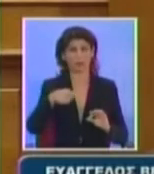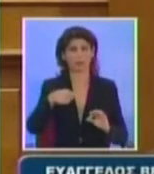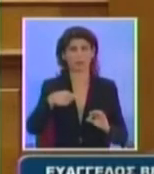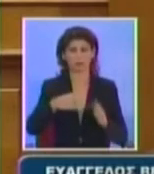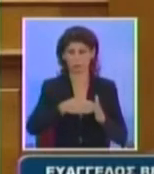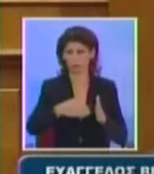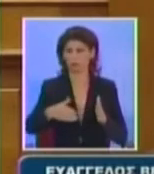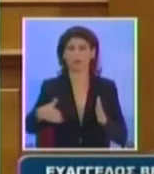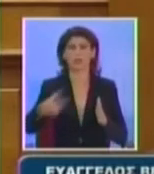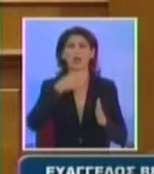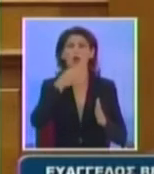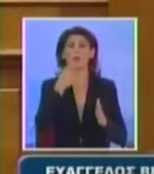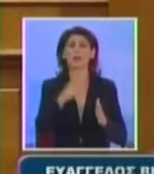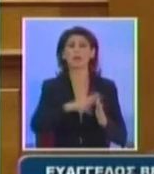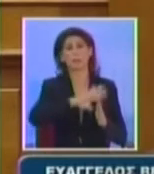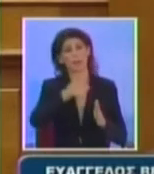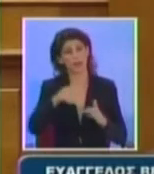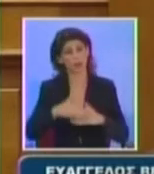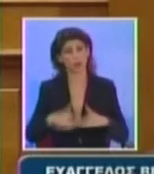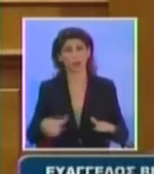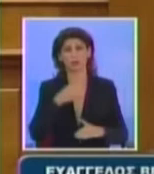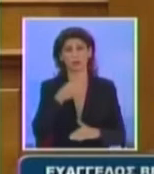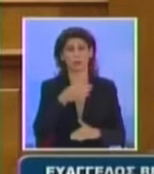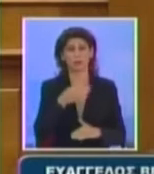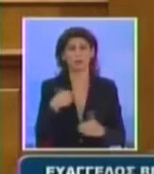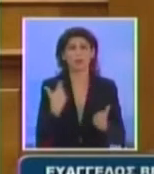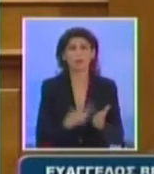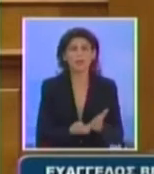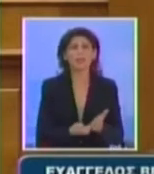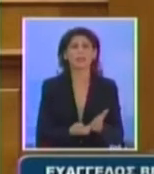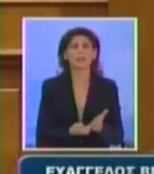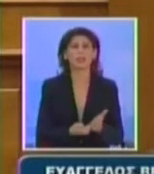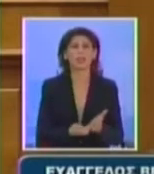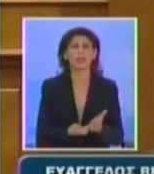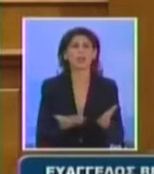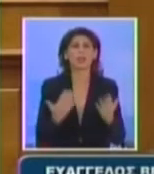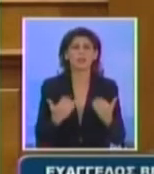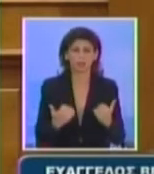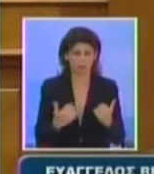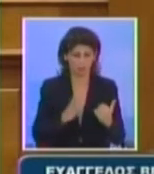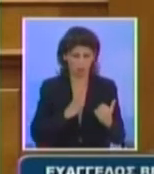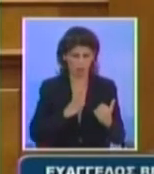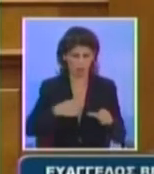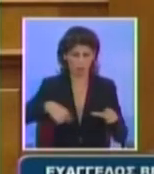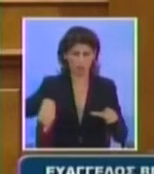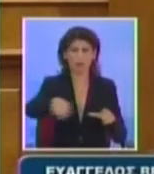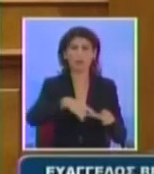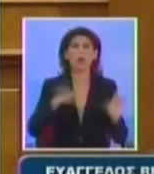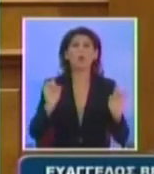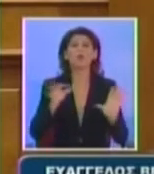κατά τη διάρκεια της ομιλίας του έως το τέλος, απεδείχθη ότι δεν υπήρχε ούτε κοινό στην πλατεία, ούτε